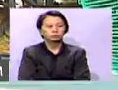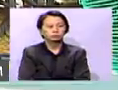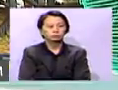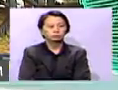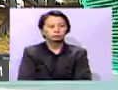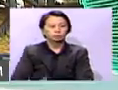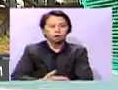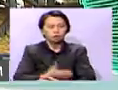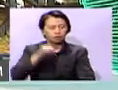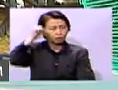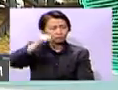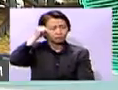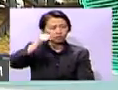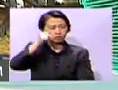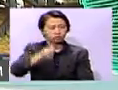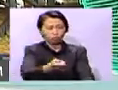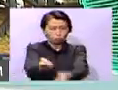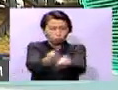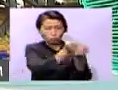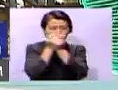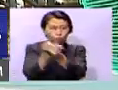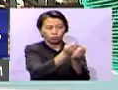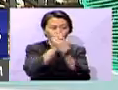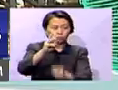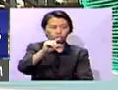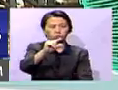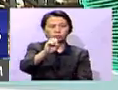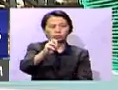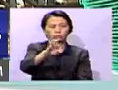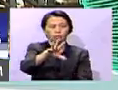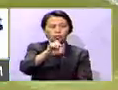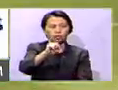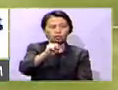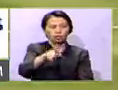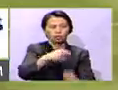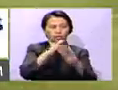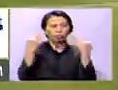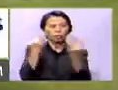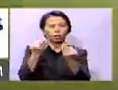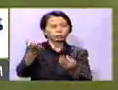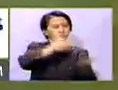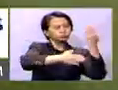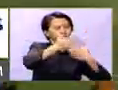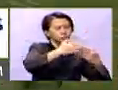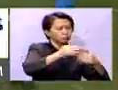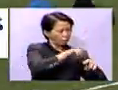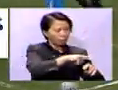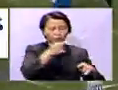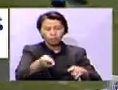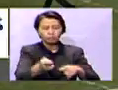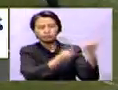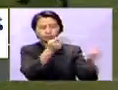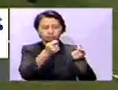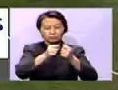Anak saudara kepada legenda tukul besi negara Wong Ti Kui, Grace Wong meneruskan legasi keluarganya apabila berjaya melakukan